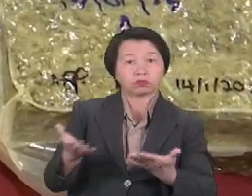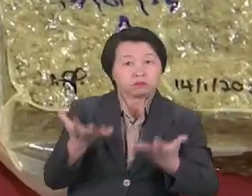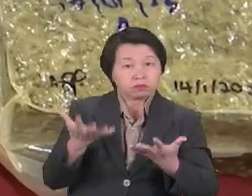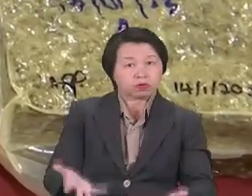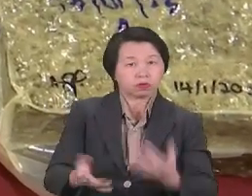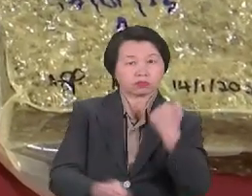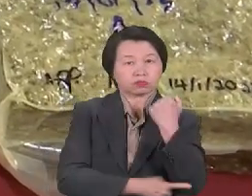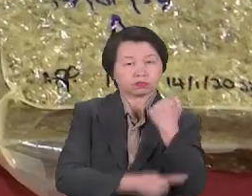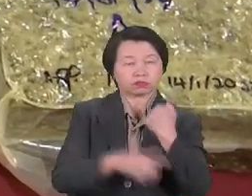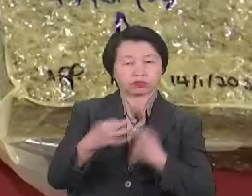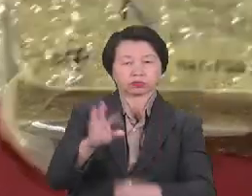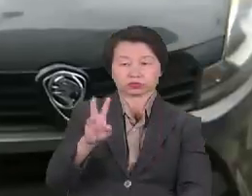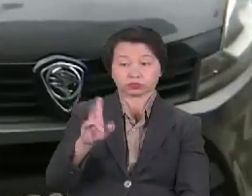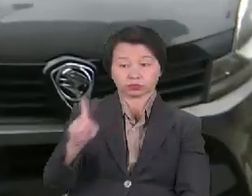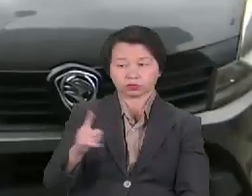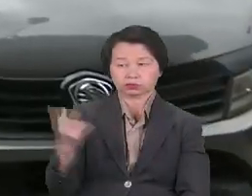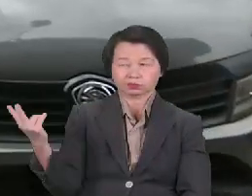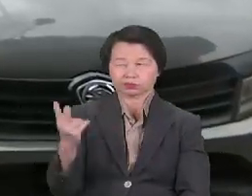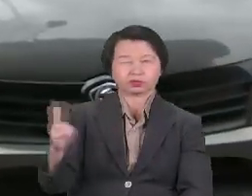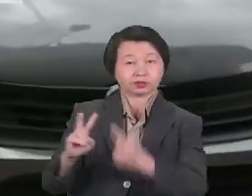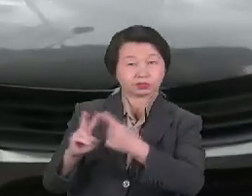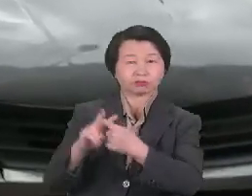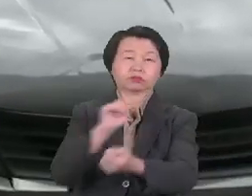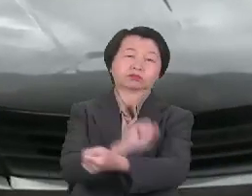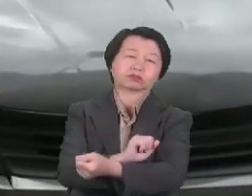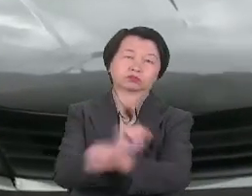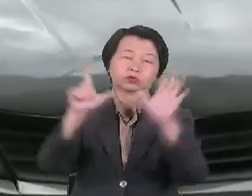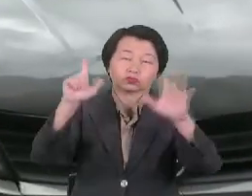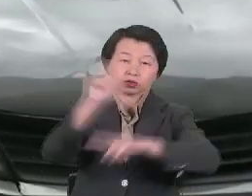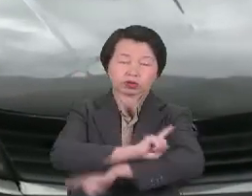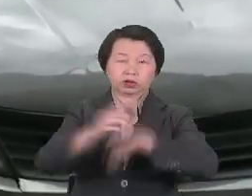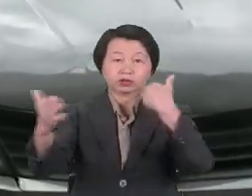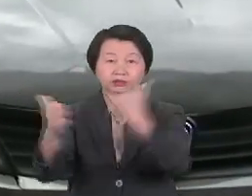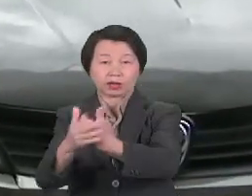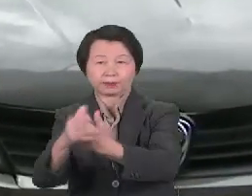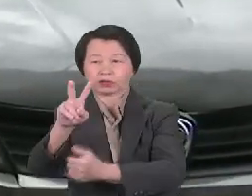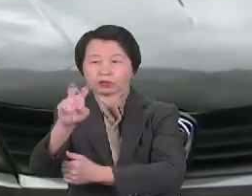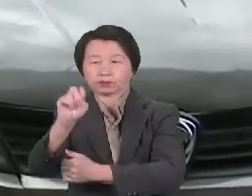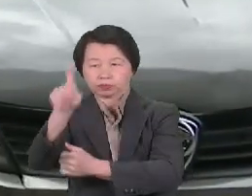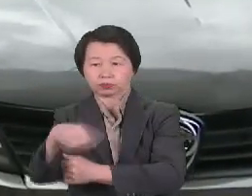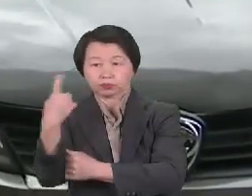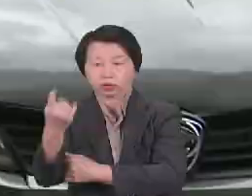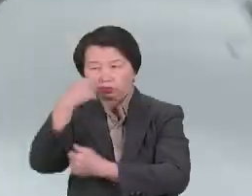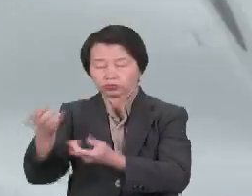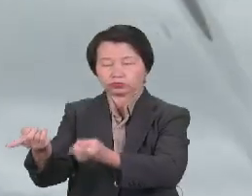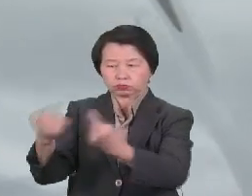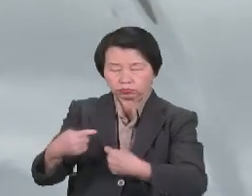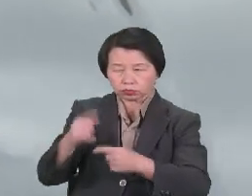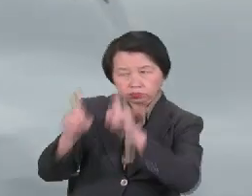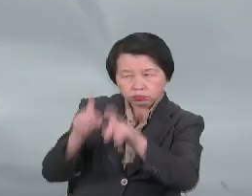berat 1971 kedua-dua suspek direman 7 hari sehingga 20 Januari bagi membantu siasatan